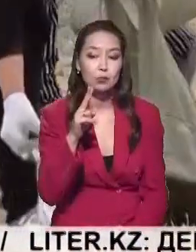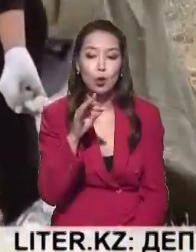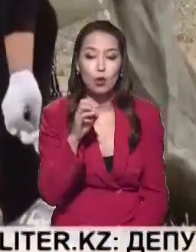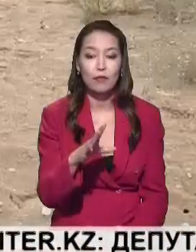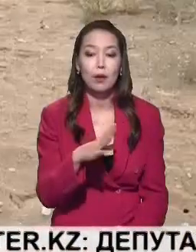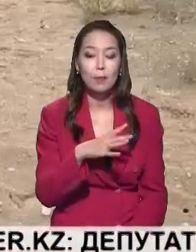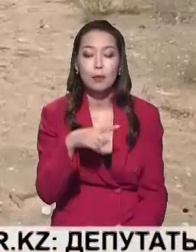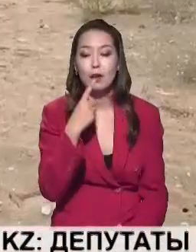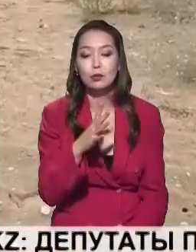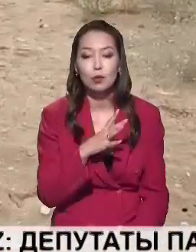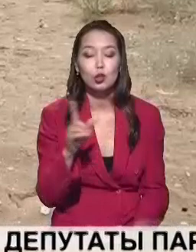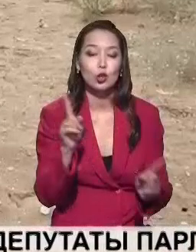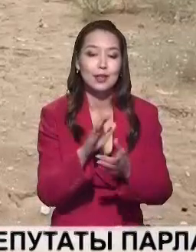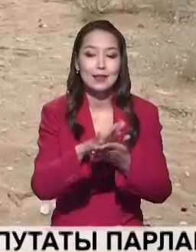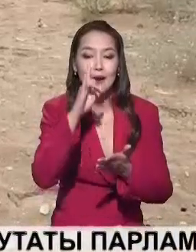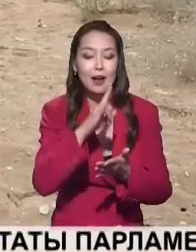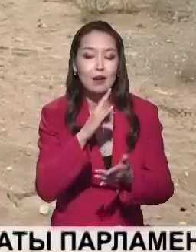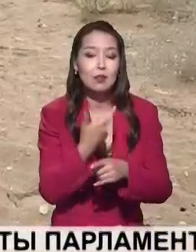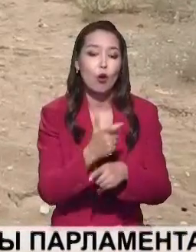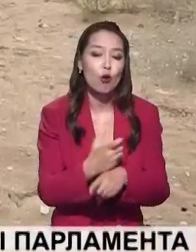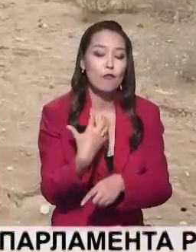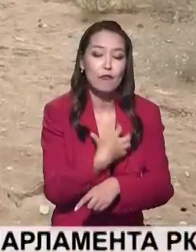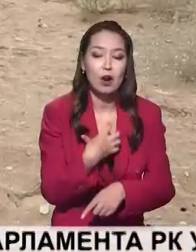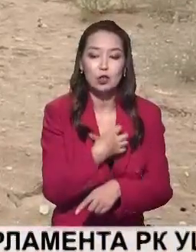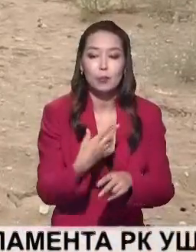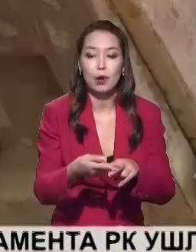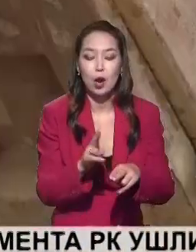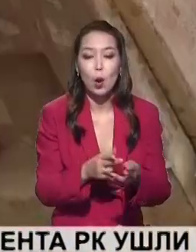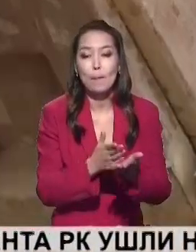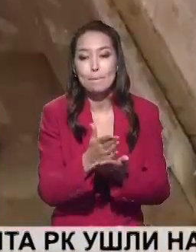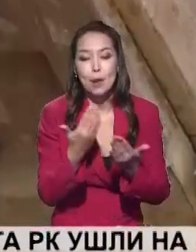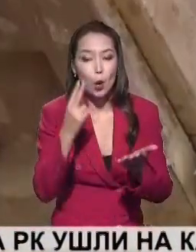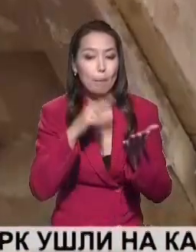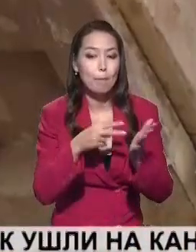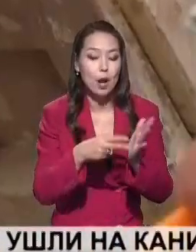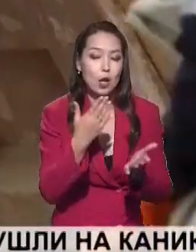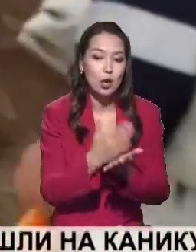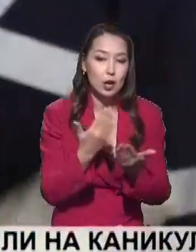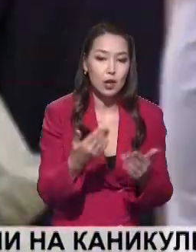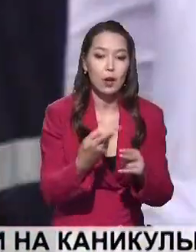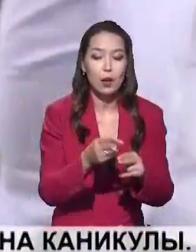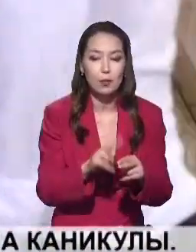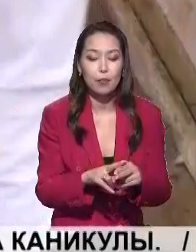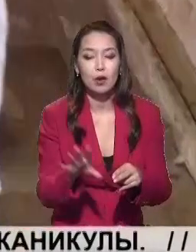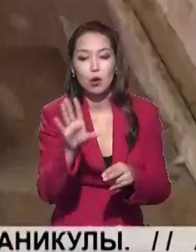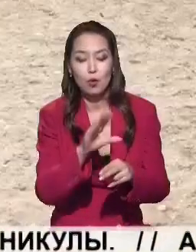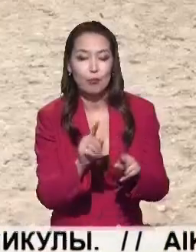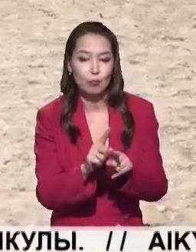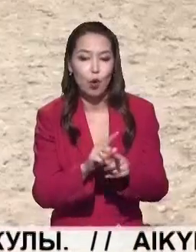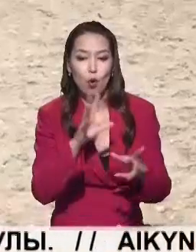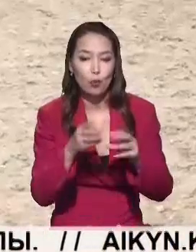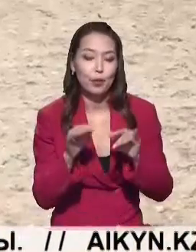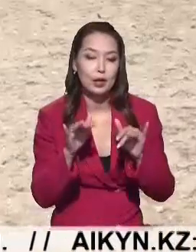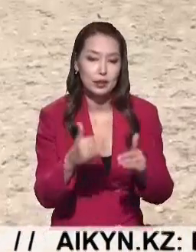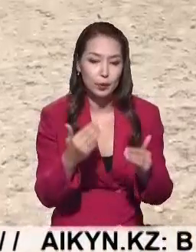назвал акцию «ТАЗа Казахстан» очень важным социальным и даже политическим проектом, призванным объединить усилия во имя общего дела,